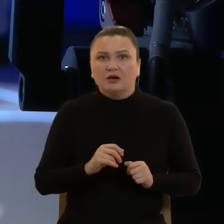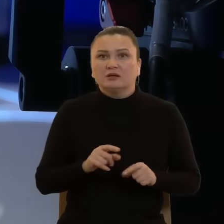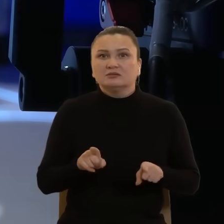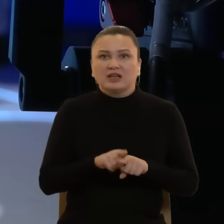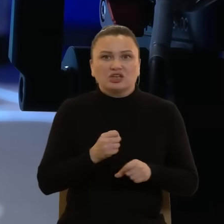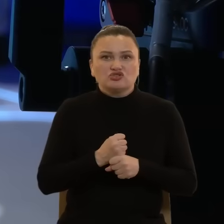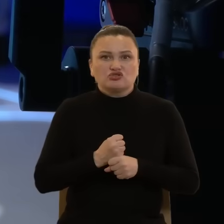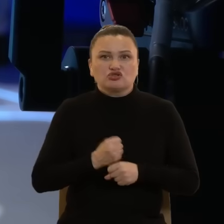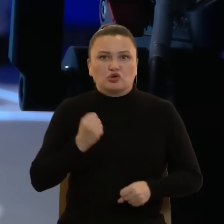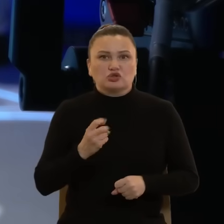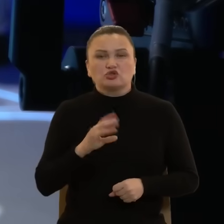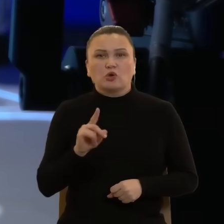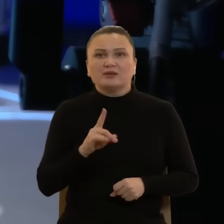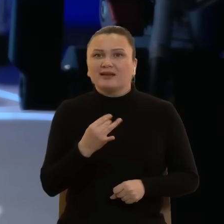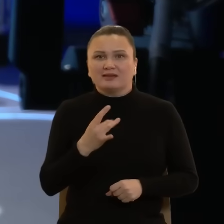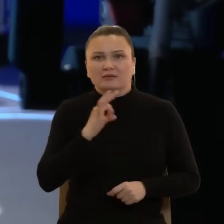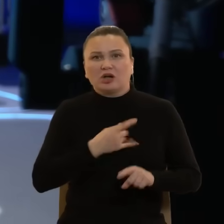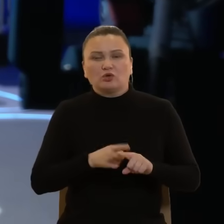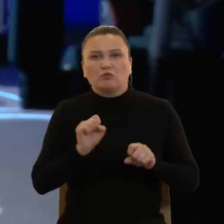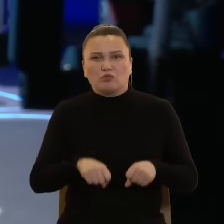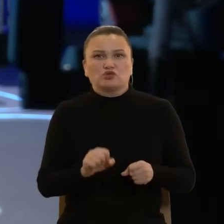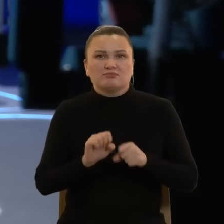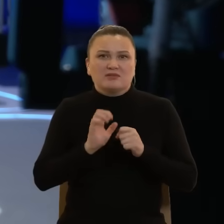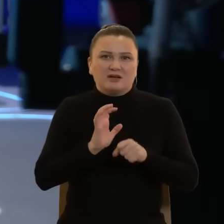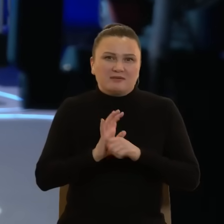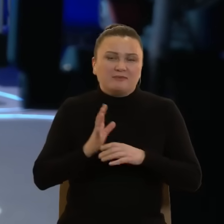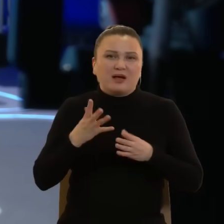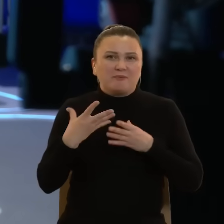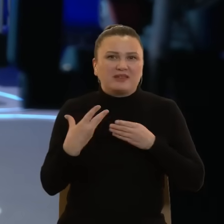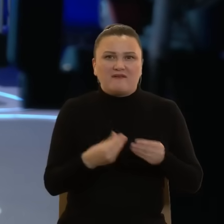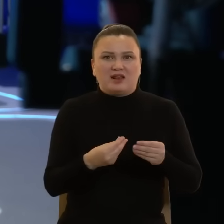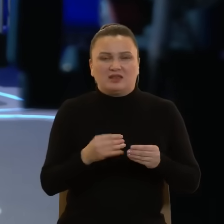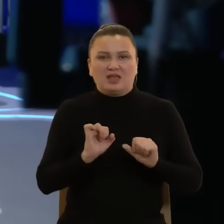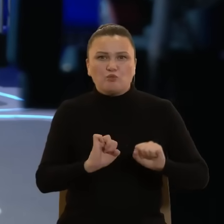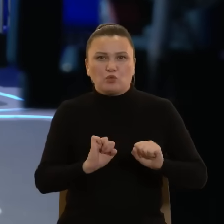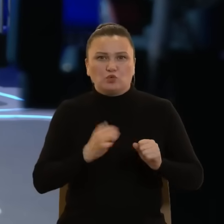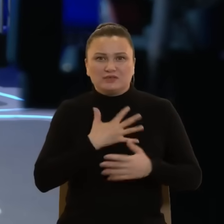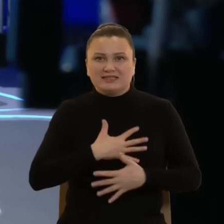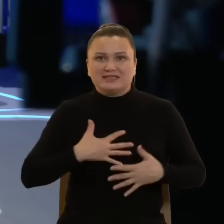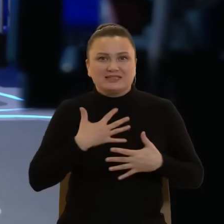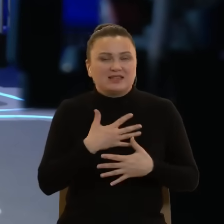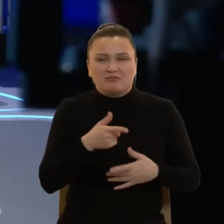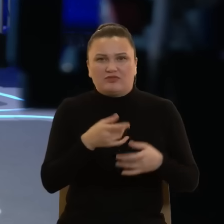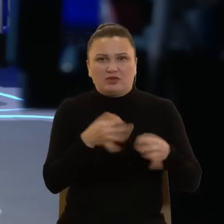настолько жесткие, что ни один препарат, который может подавлять иммунную систему, вообще не дойдет даже до этапа клинических исследований. Они отбраковываются на